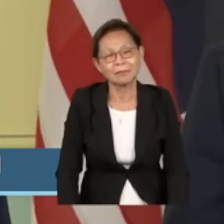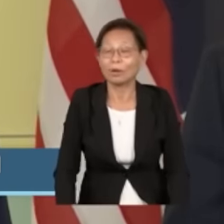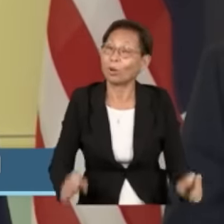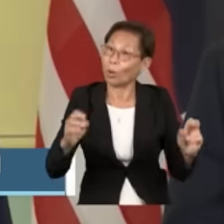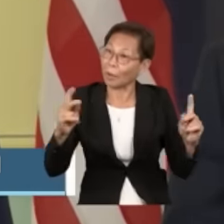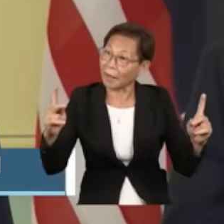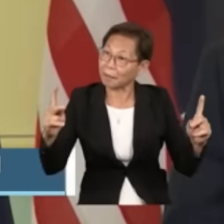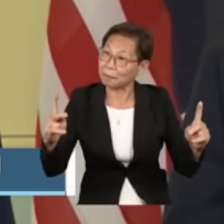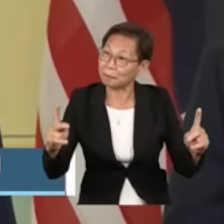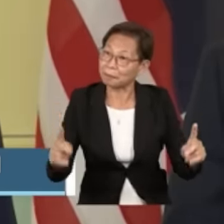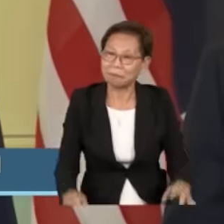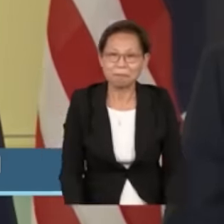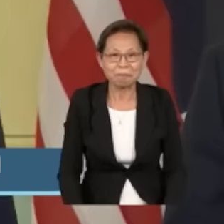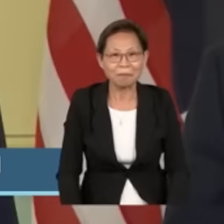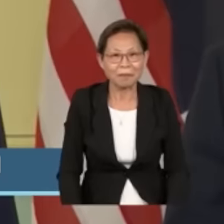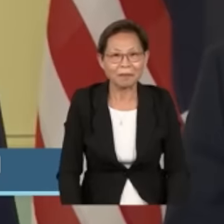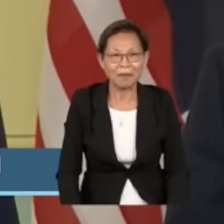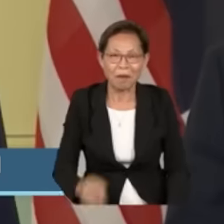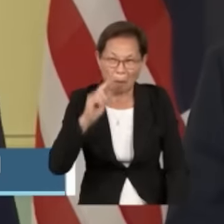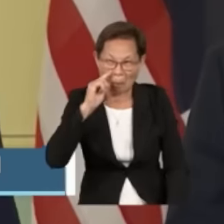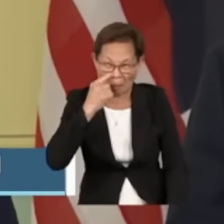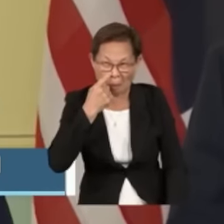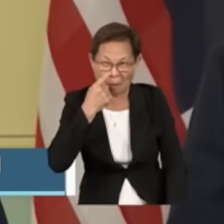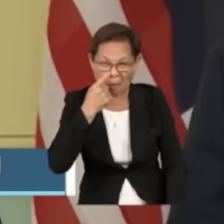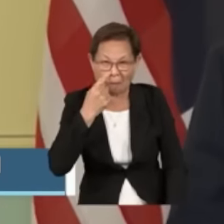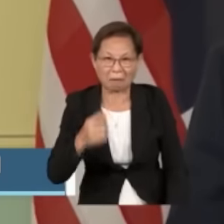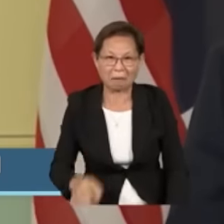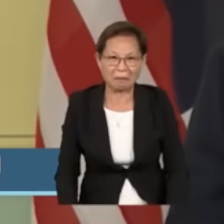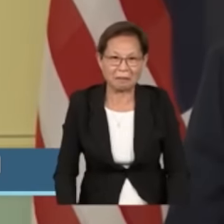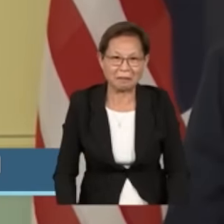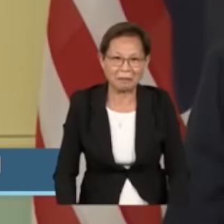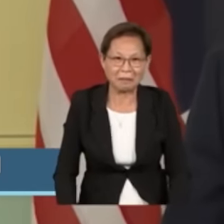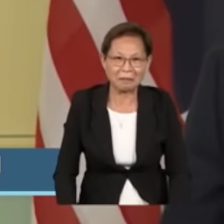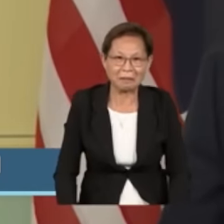Okey. Boring.